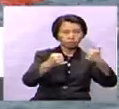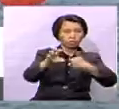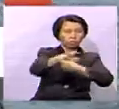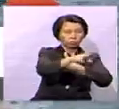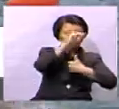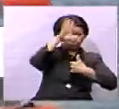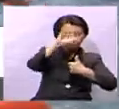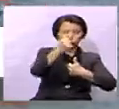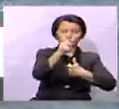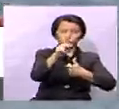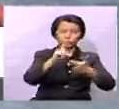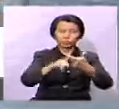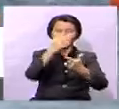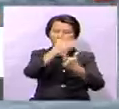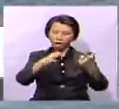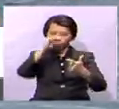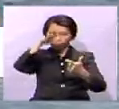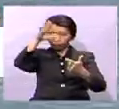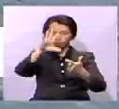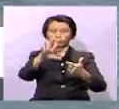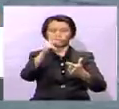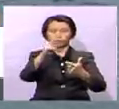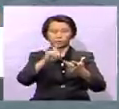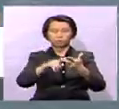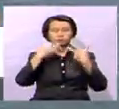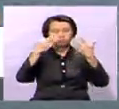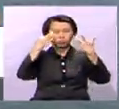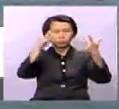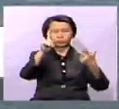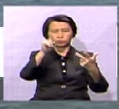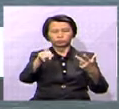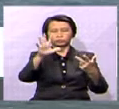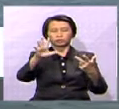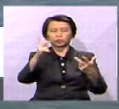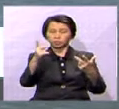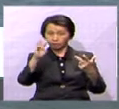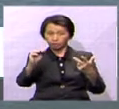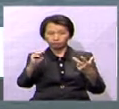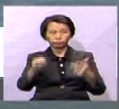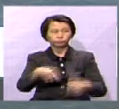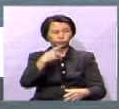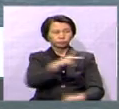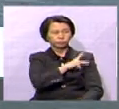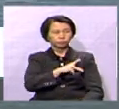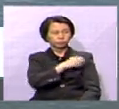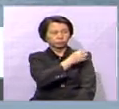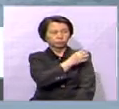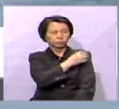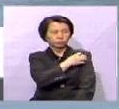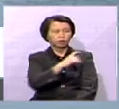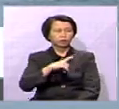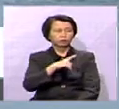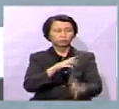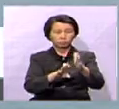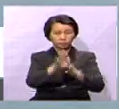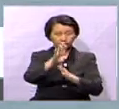Man 10 km, Half Ocean Man 5 km dan Popular 1.5 km. Menurut Ketua Pegawai Eksekutif Lembaga